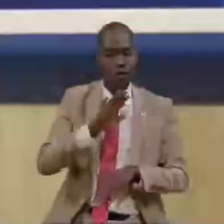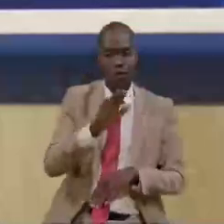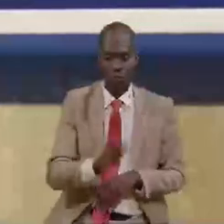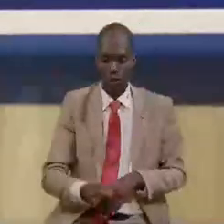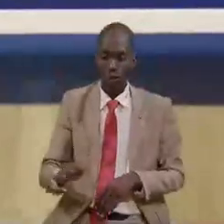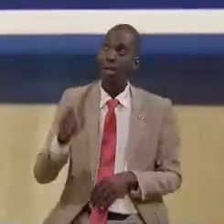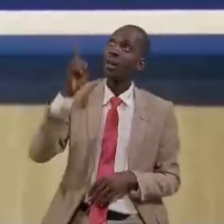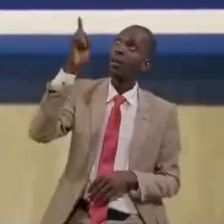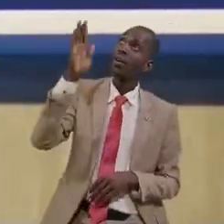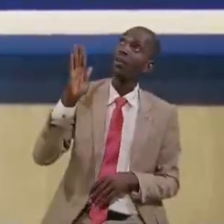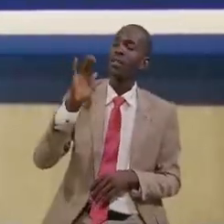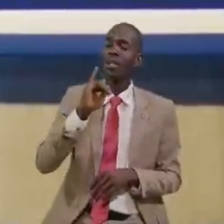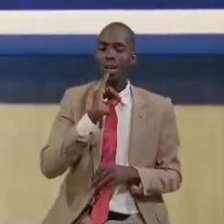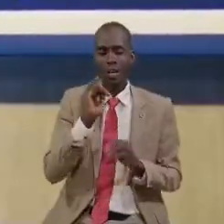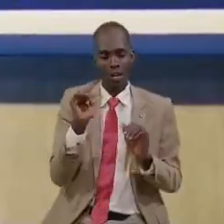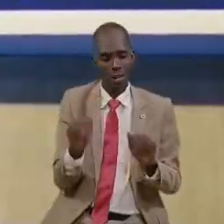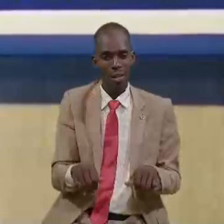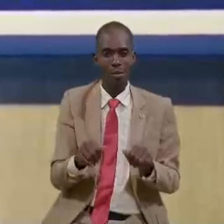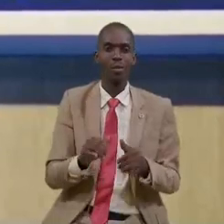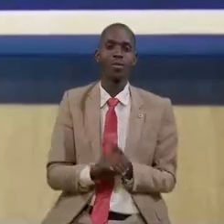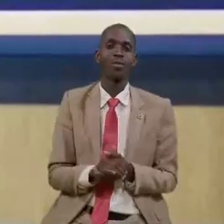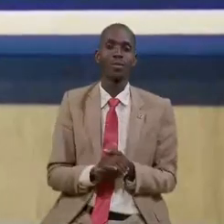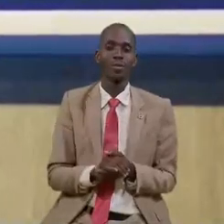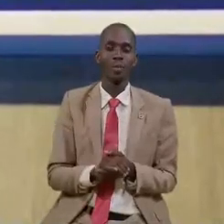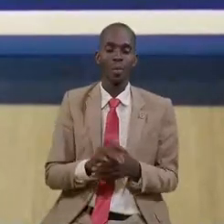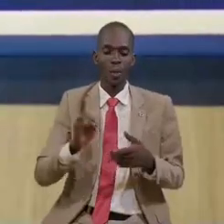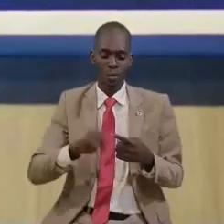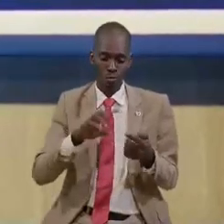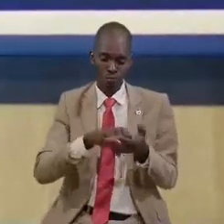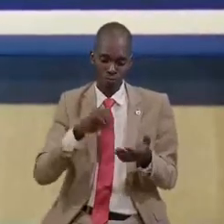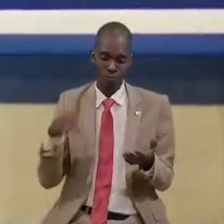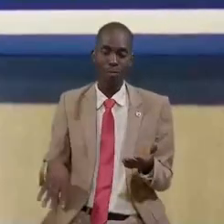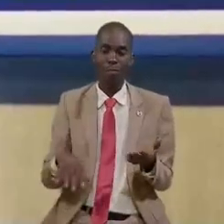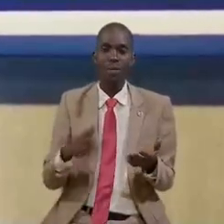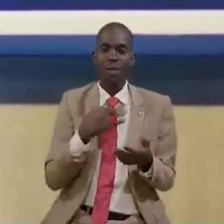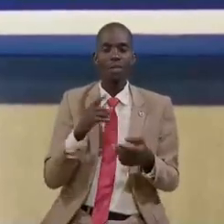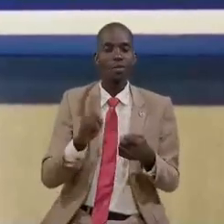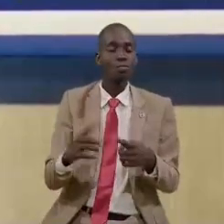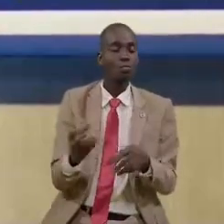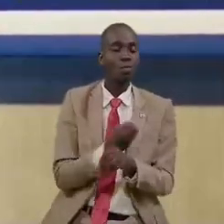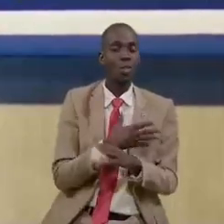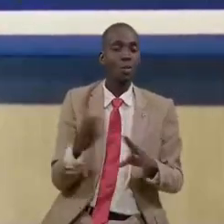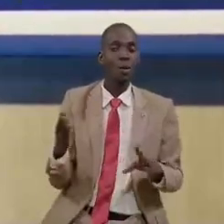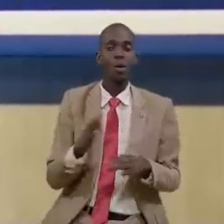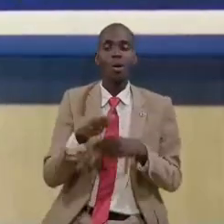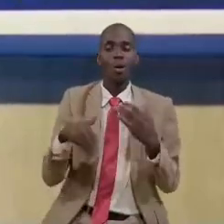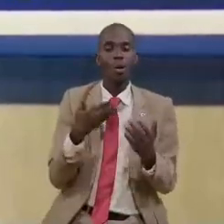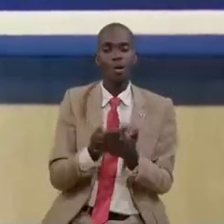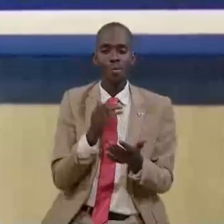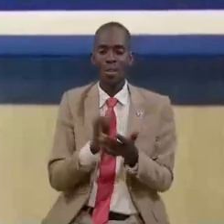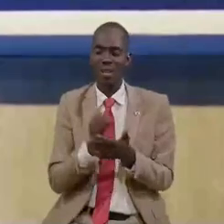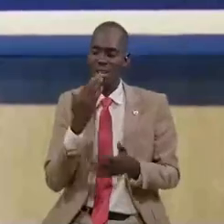Dieu est capable. Pour ôter, pour enlever la chose